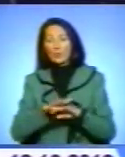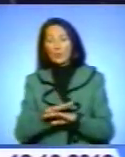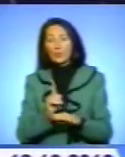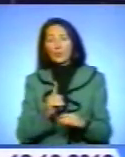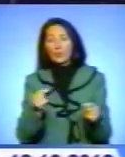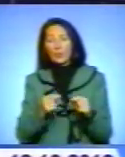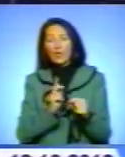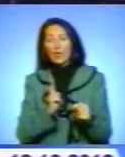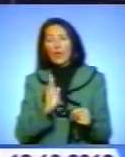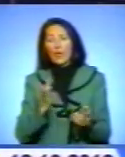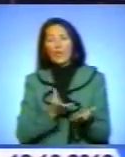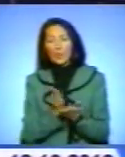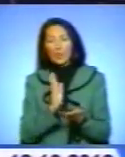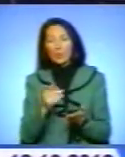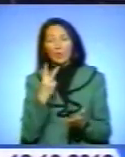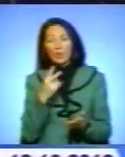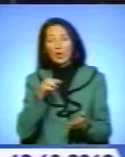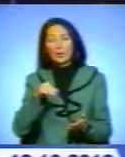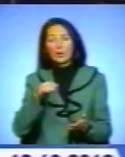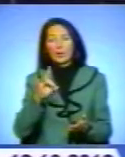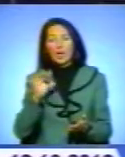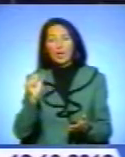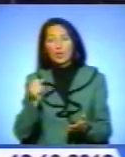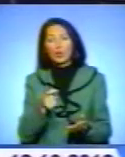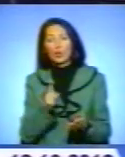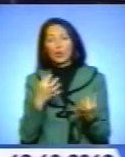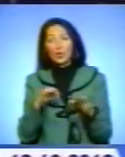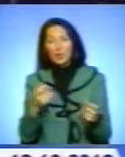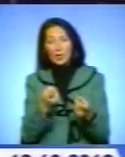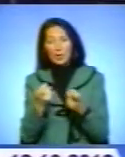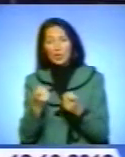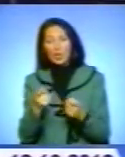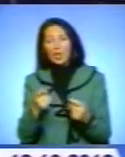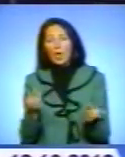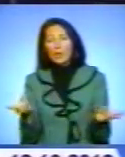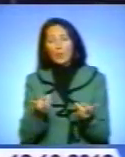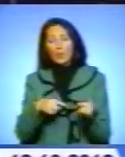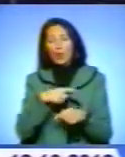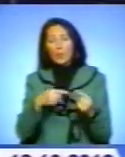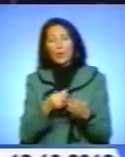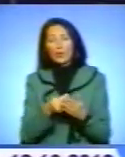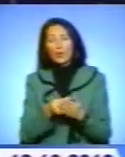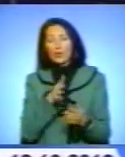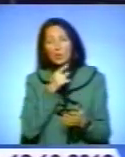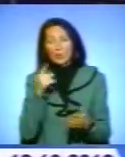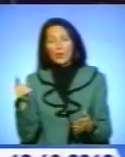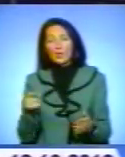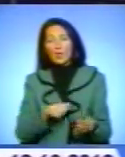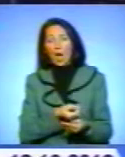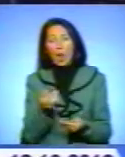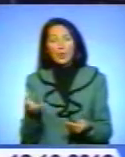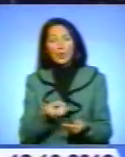Це дозволить сільгоспвиробникам залучити необхідні обігові кошти під час проведення посівної кампанії озимих культур, тобто в